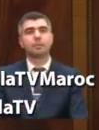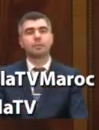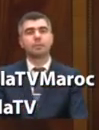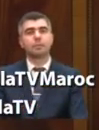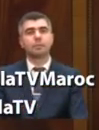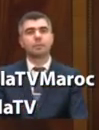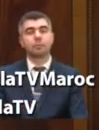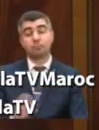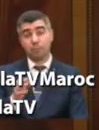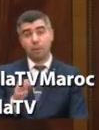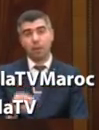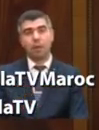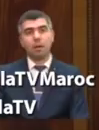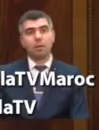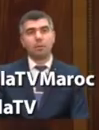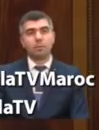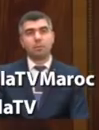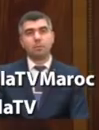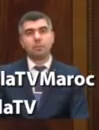بطبيعة الحال